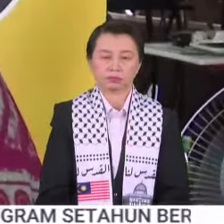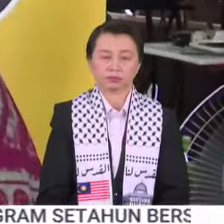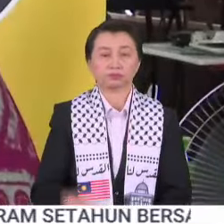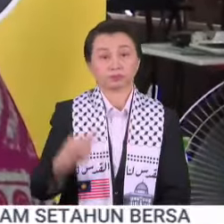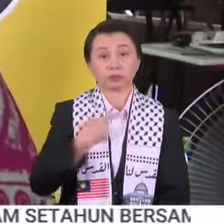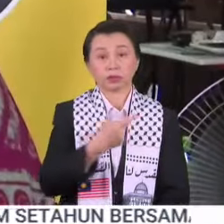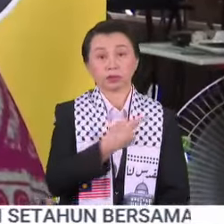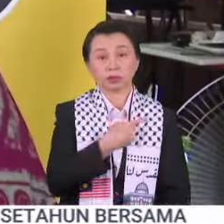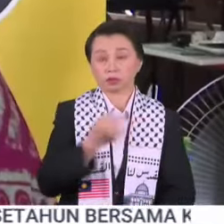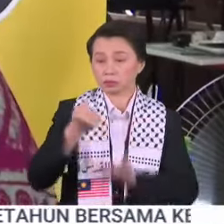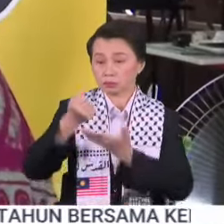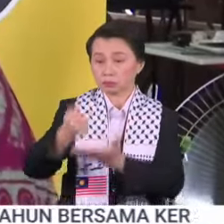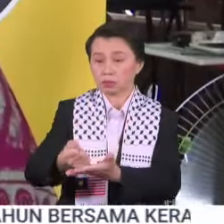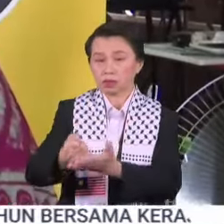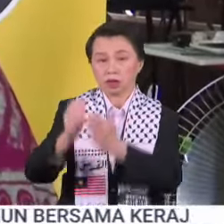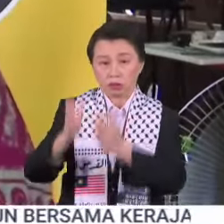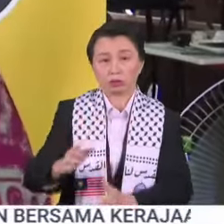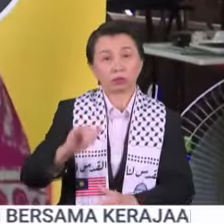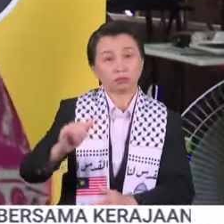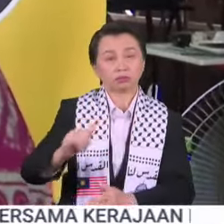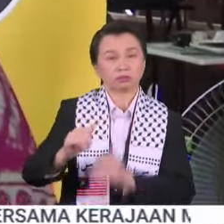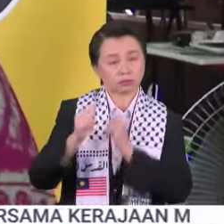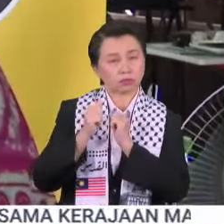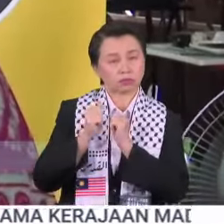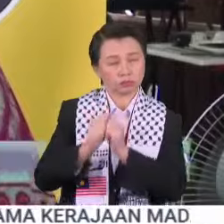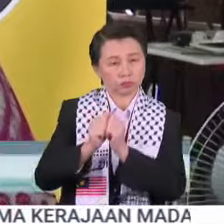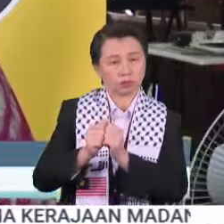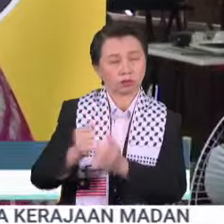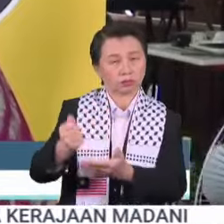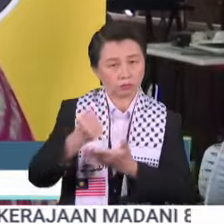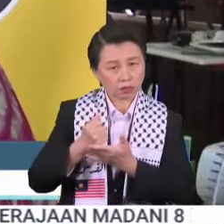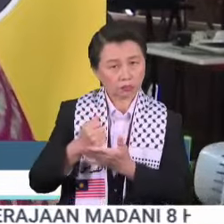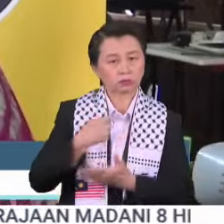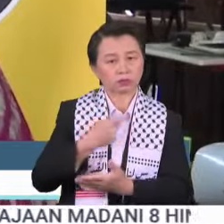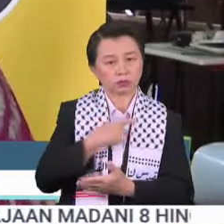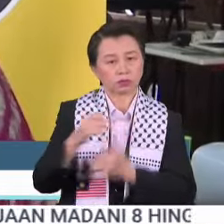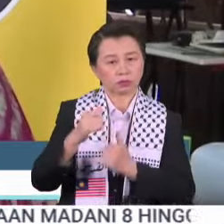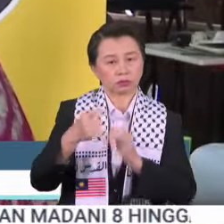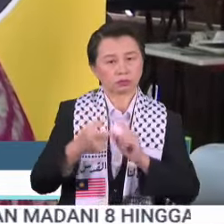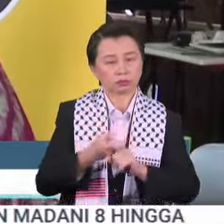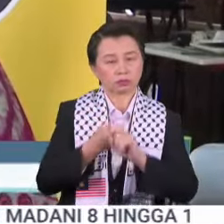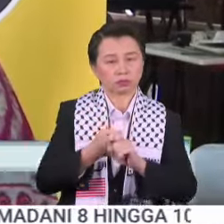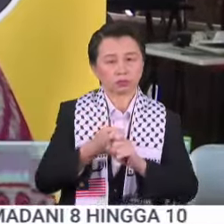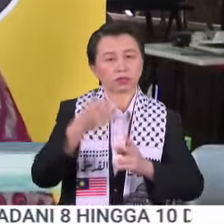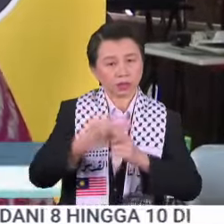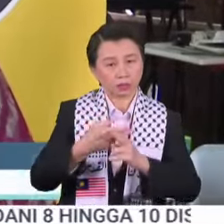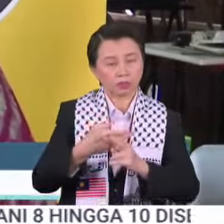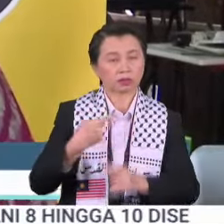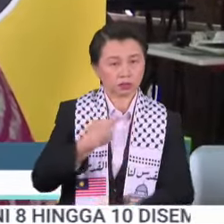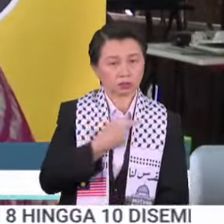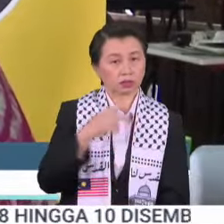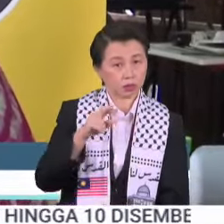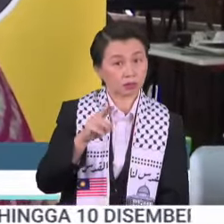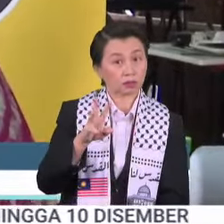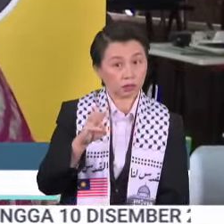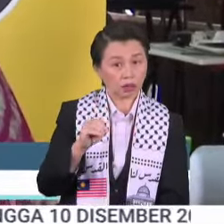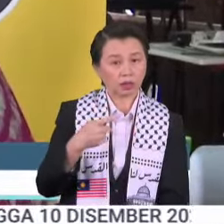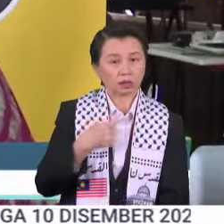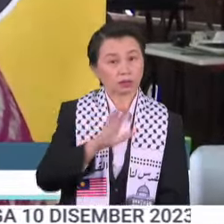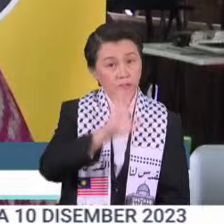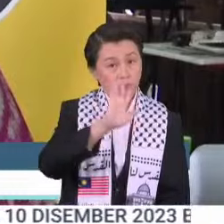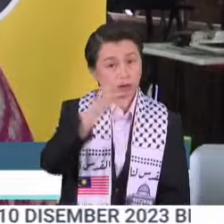Kita membantu orang yang telah sama-sama membantu kita untuk mengukuhkan jenama kita. Jadi kita jangan lupa